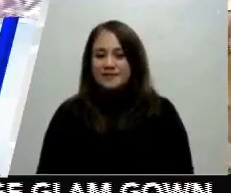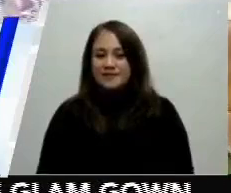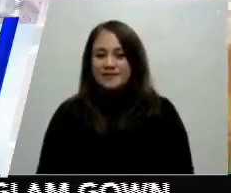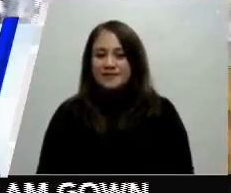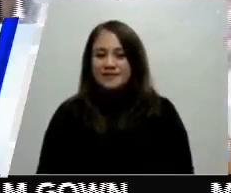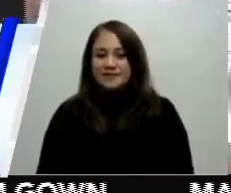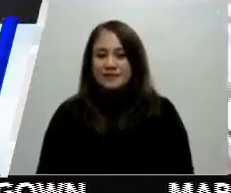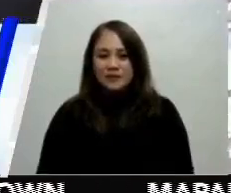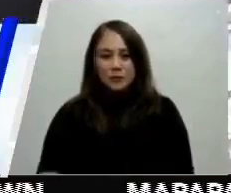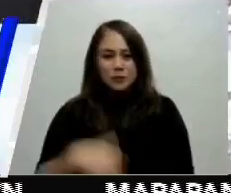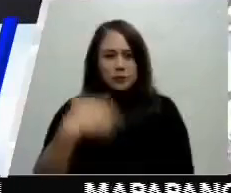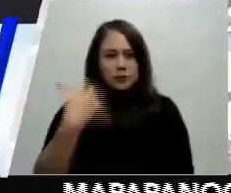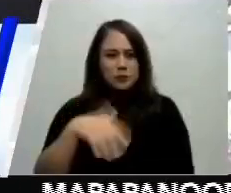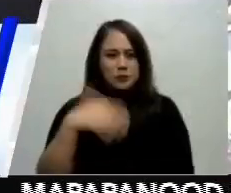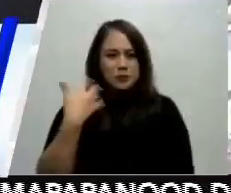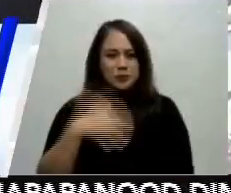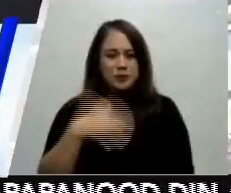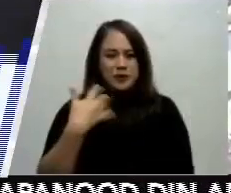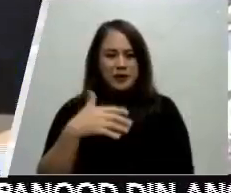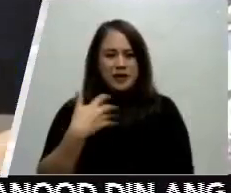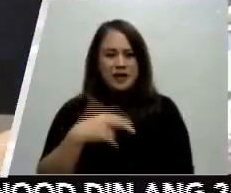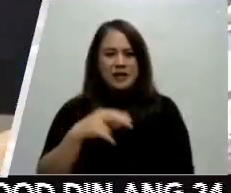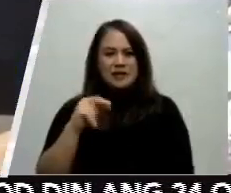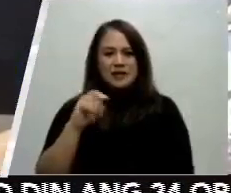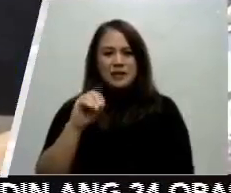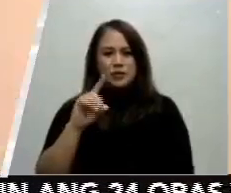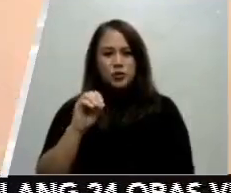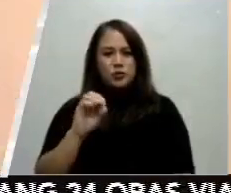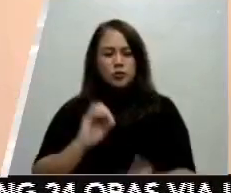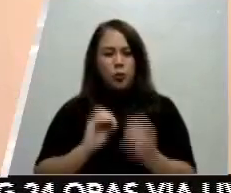Wow! Nachos overload!